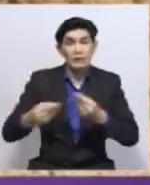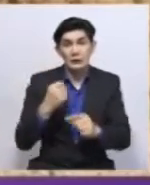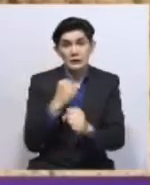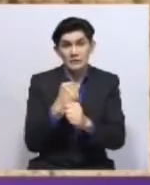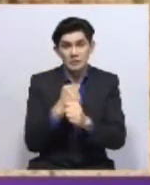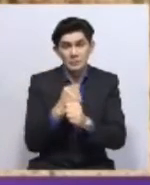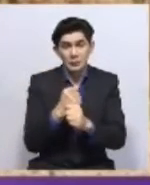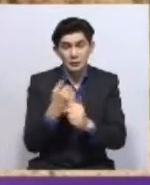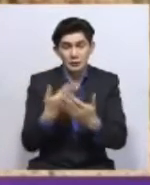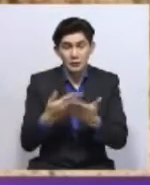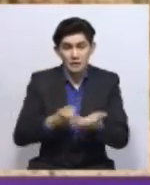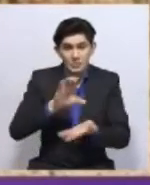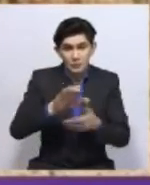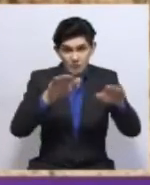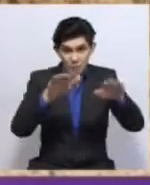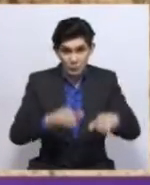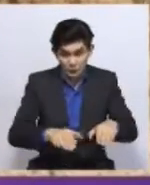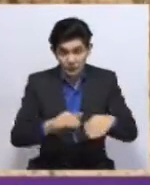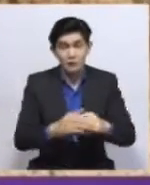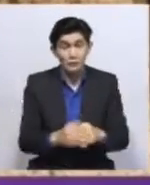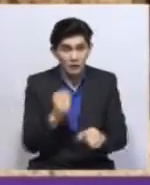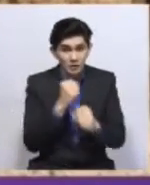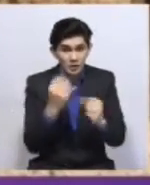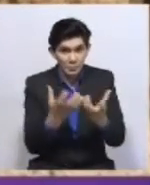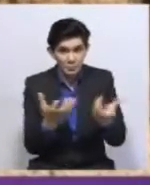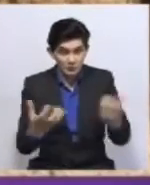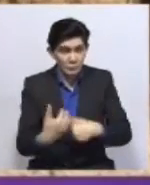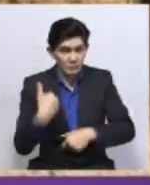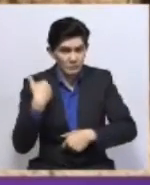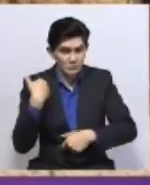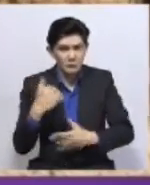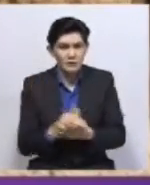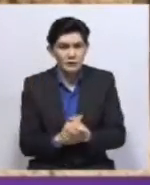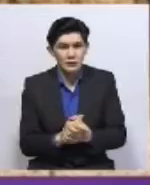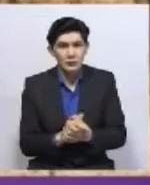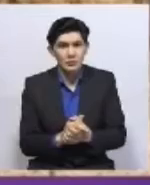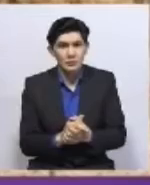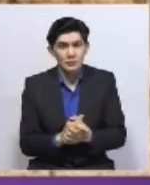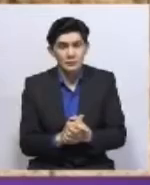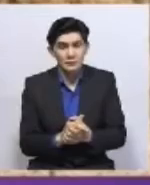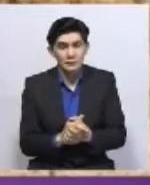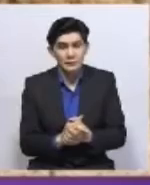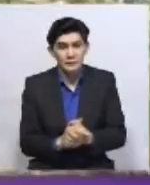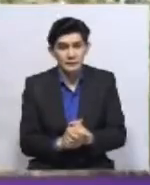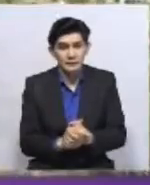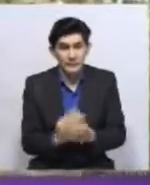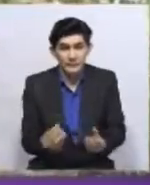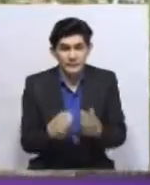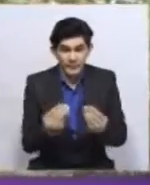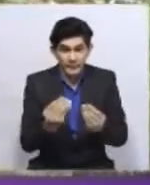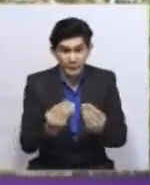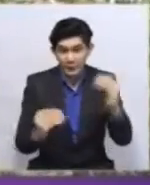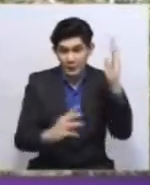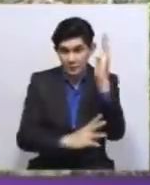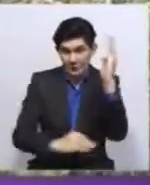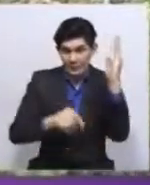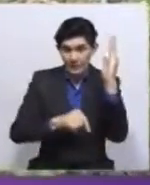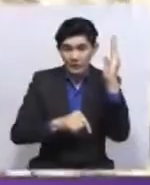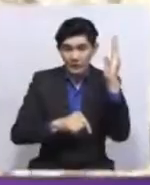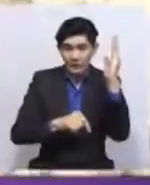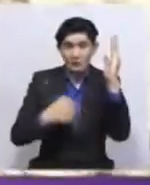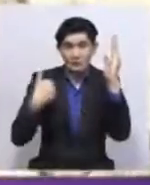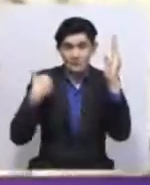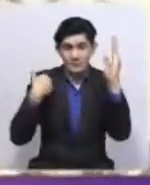การลดต้นทุนน้ำนะคะลดต้นทุนในการผลิตที่สิเฮ็ดให้พืชของเฮานี่มันสำปะหลัง